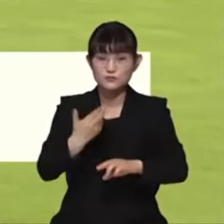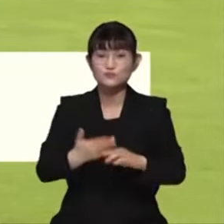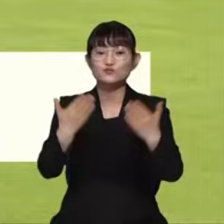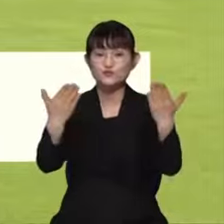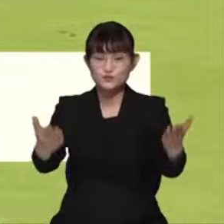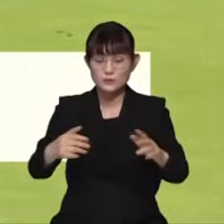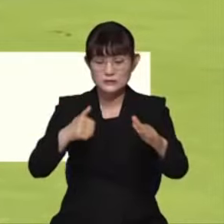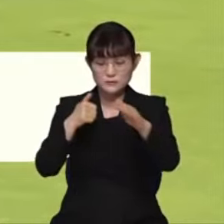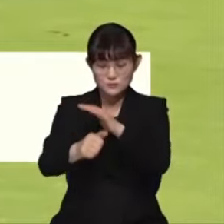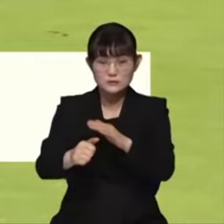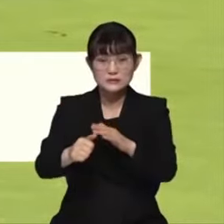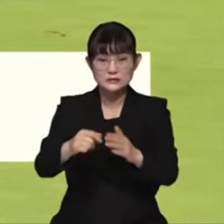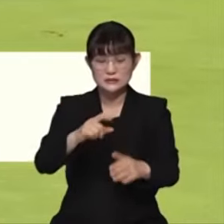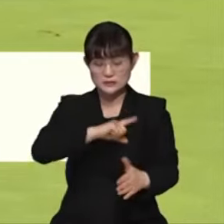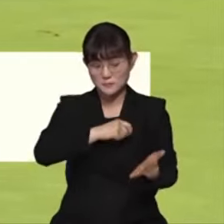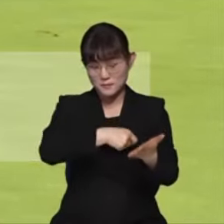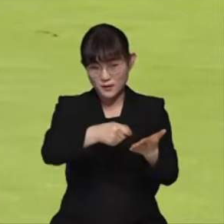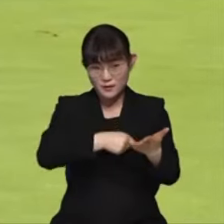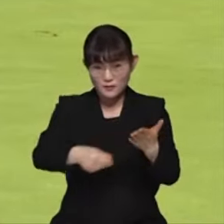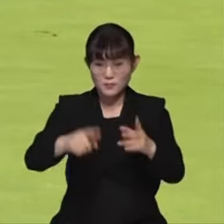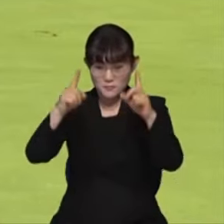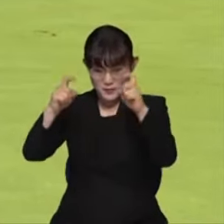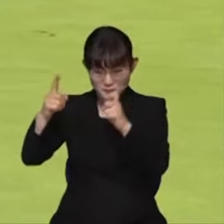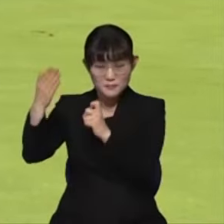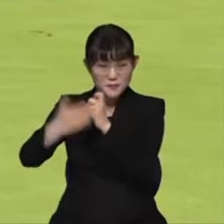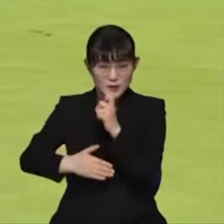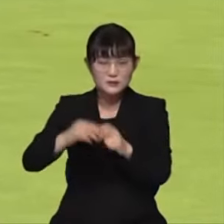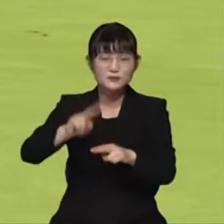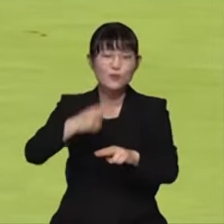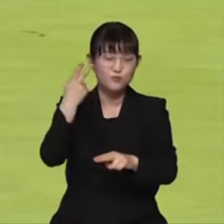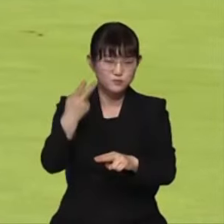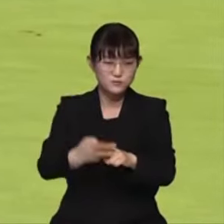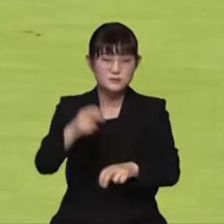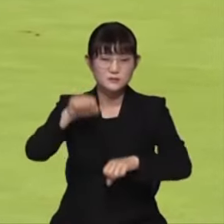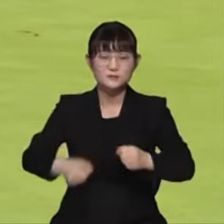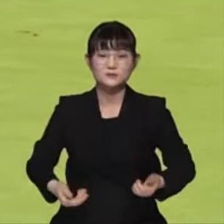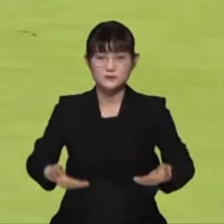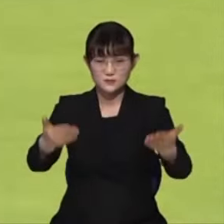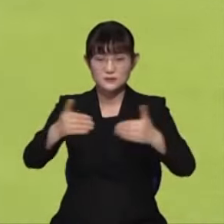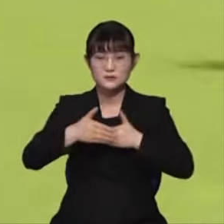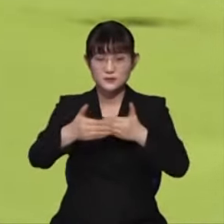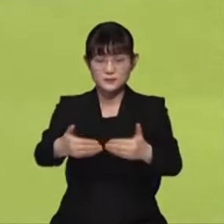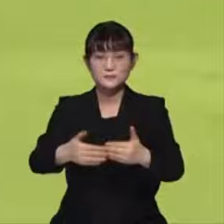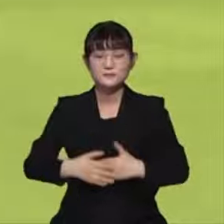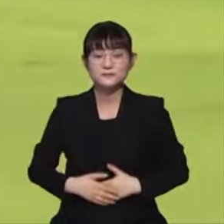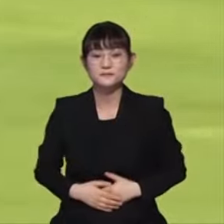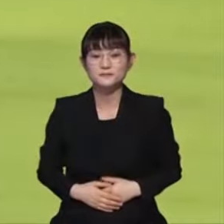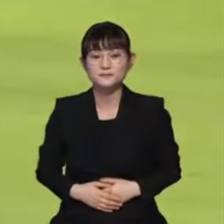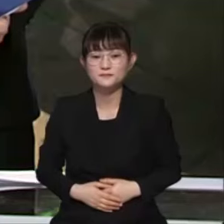출전 선수의 팬사인회와 갤러리 인증샷 경품 이벤트를 진행할 예정입니다.